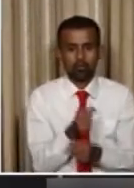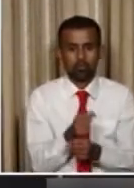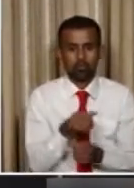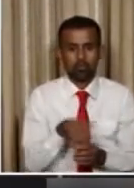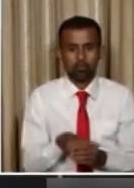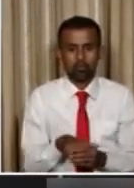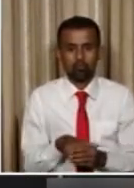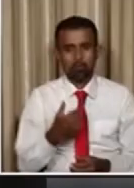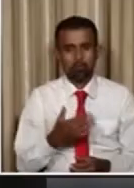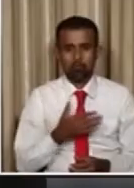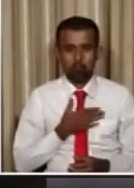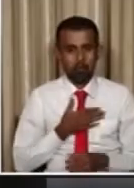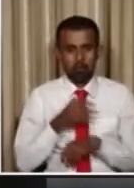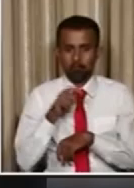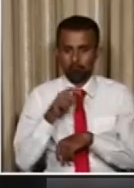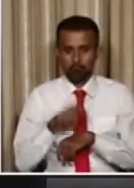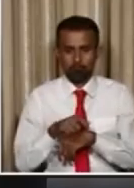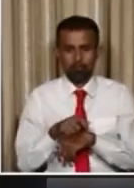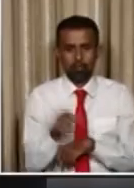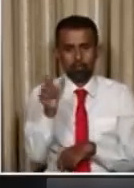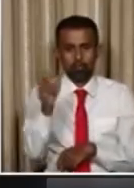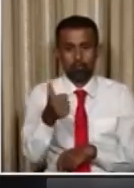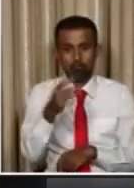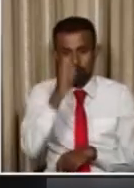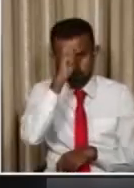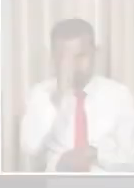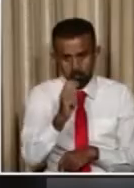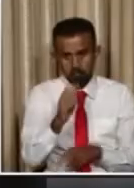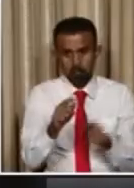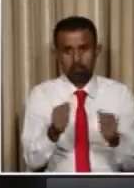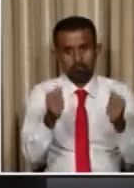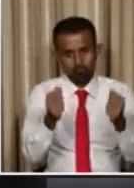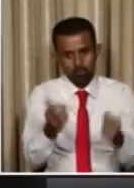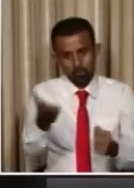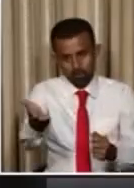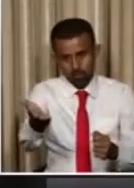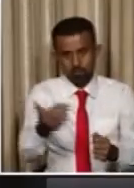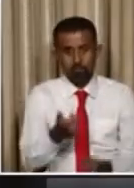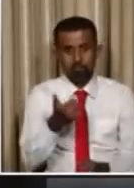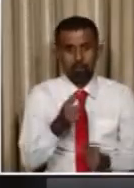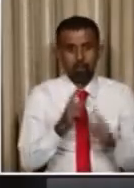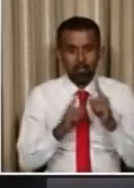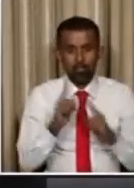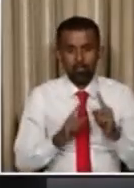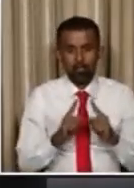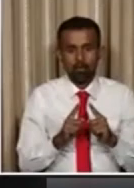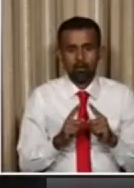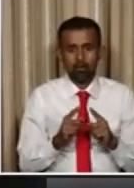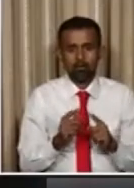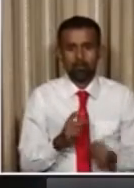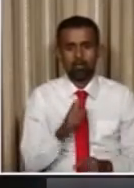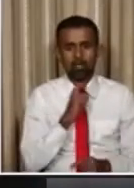ඔබතුමා කොහොම හරි ණය ගෙවුවා කියලා. කරුණා කළා ඔබතුමා වැදගත් මහත්යෙක් විදියට වාඩි වෙන්න. මම මේ වැදගත් කතාවක් කර කර ආවේ ඒකට ඇවිල්ලා පිස්සු කෙලියා.